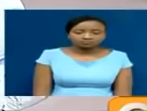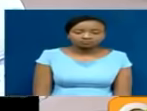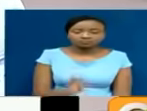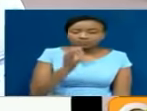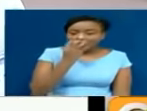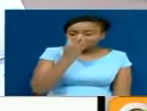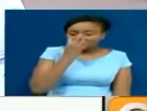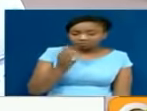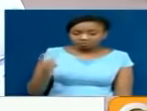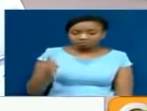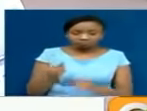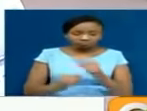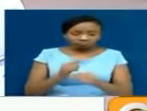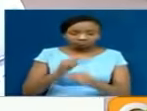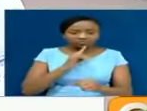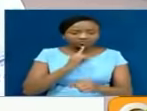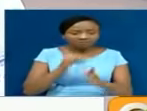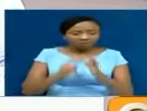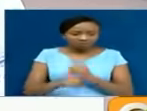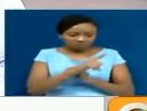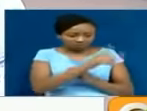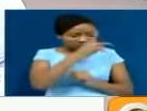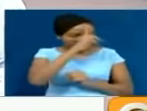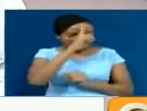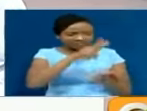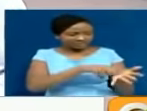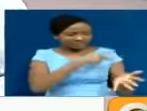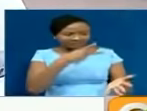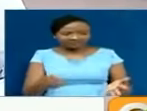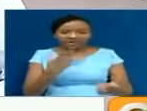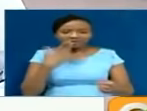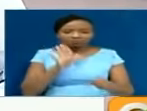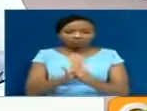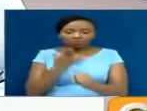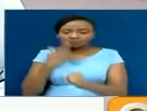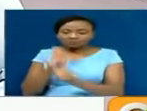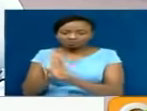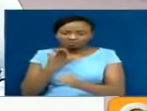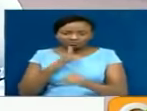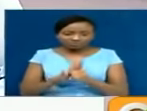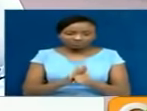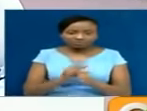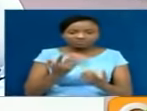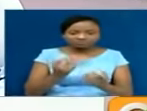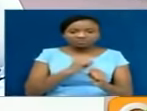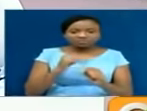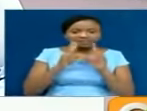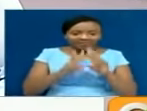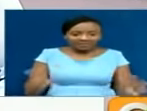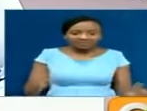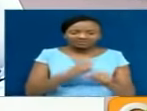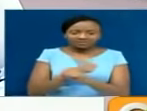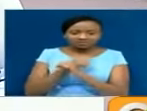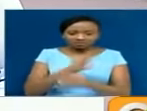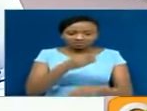Rais William Ruto ameendelea kuwashtumu maafisa wa polisi kwa kushindwa kuhakikishia wananchi usalama katika kaunti ya Laikipia. Ruto anasema